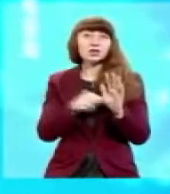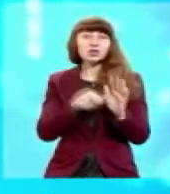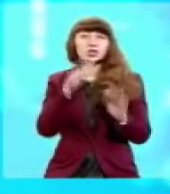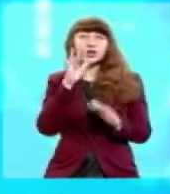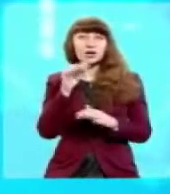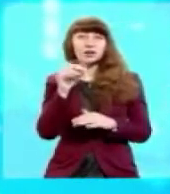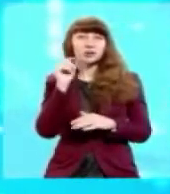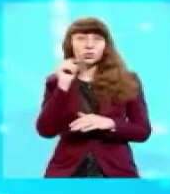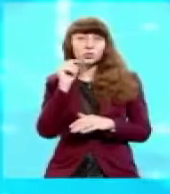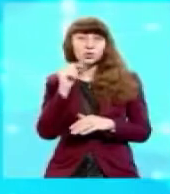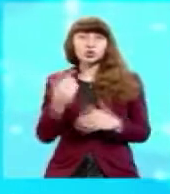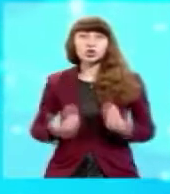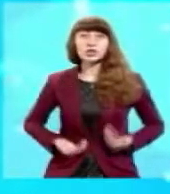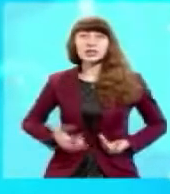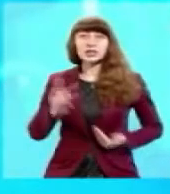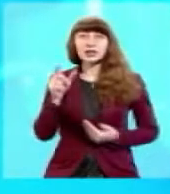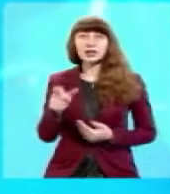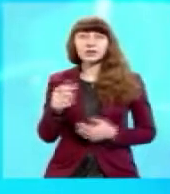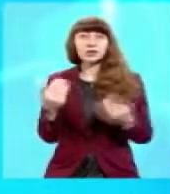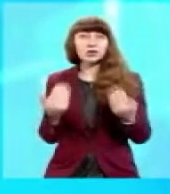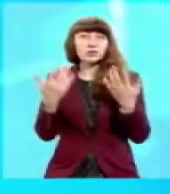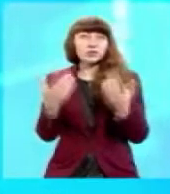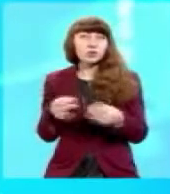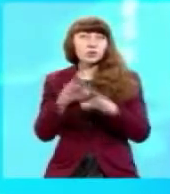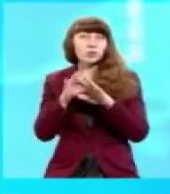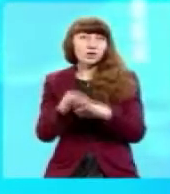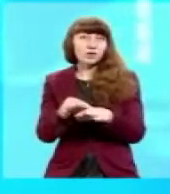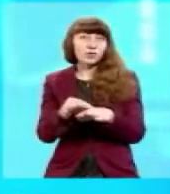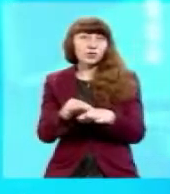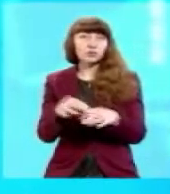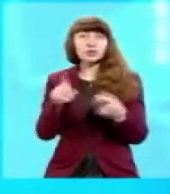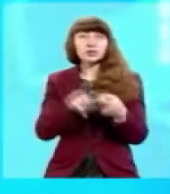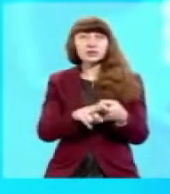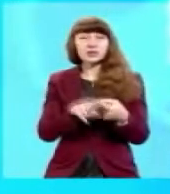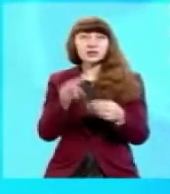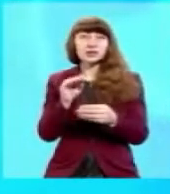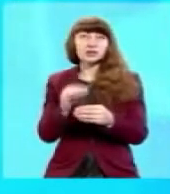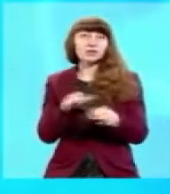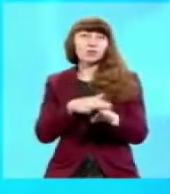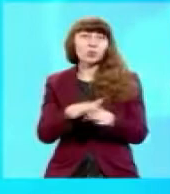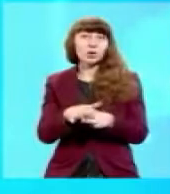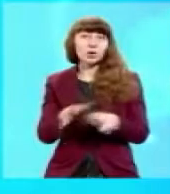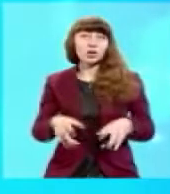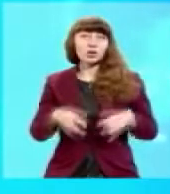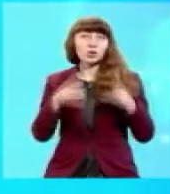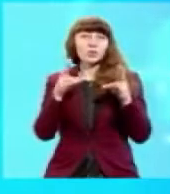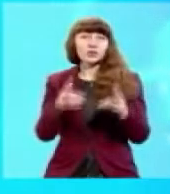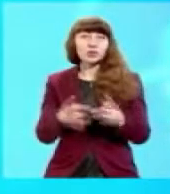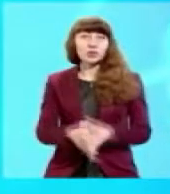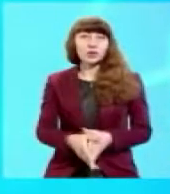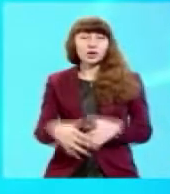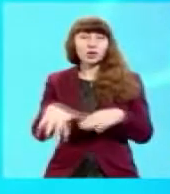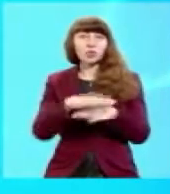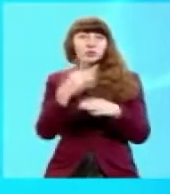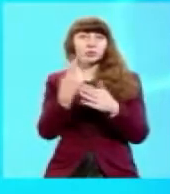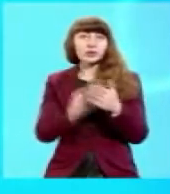тұрғынын ұстады. Қазіргі уақытта күдіктінің осыған ұқсас қылмыс жасауға қатыстылығы тексерілуде. Жалпы шығын 1 миллион теңгеден асты